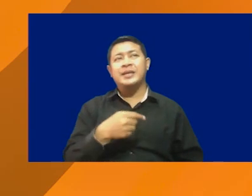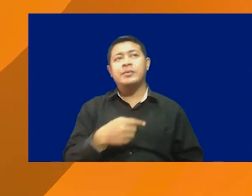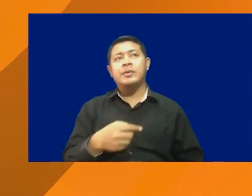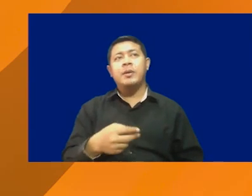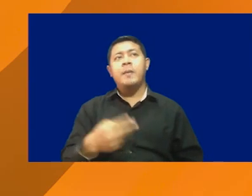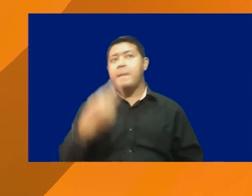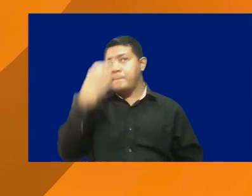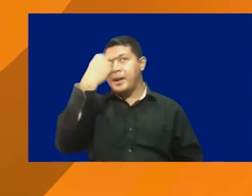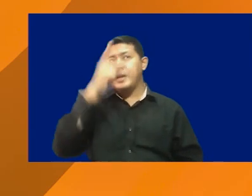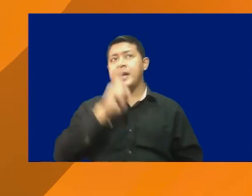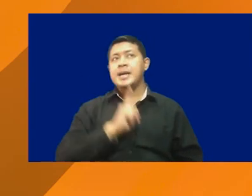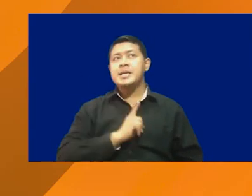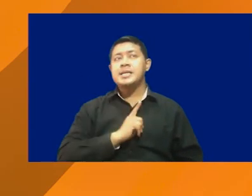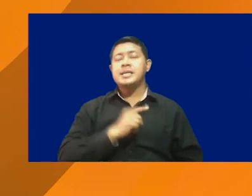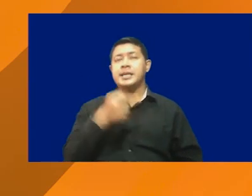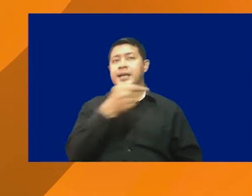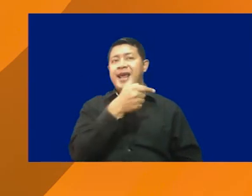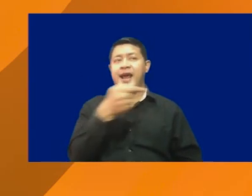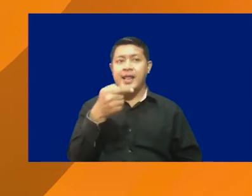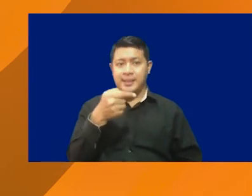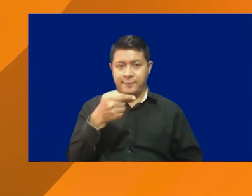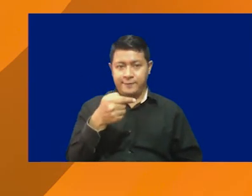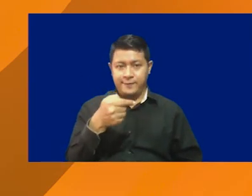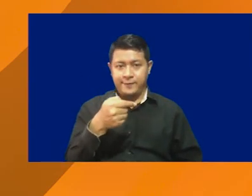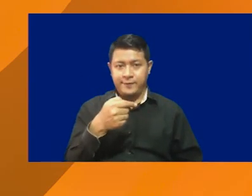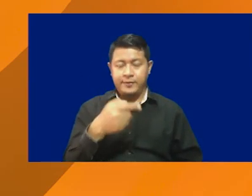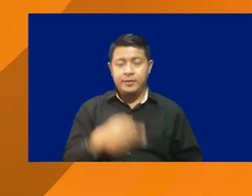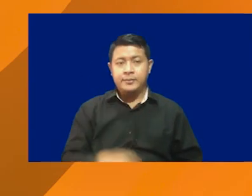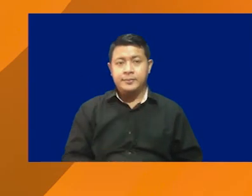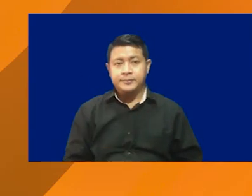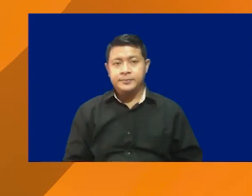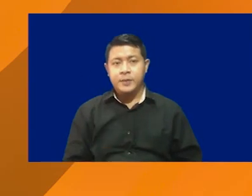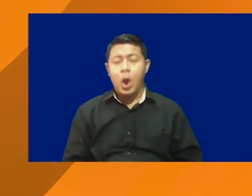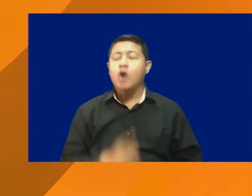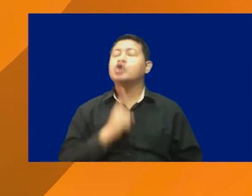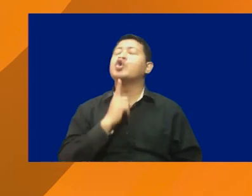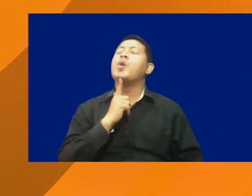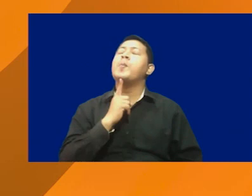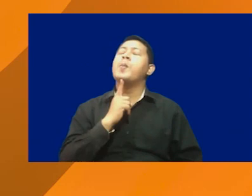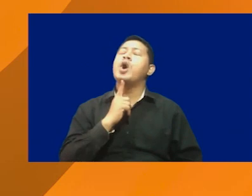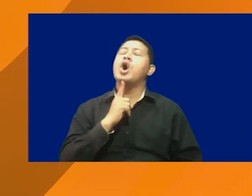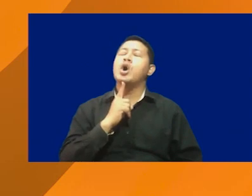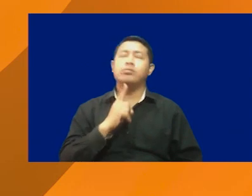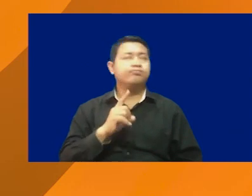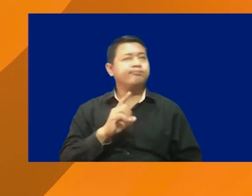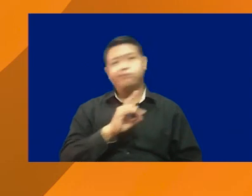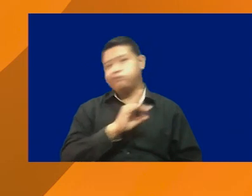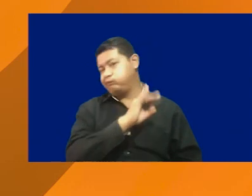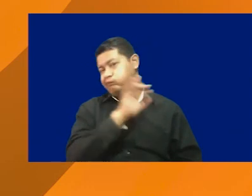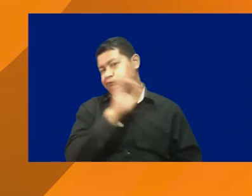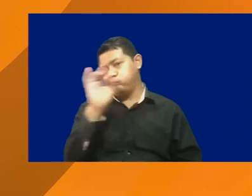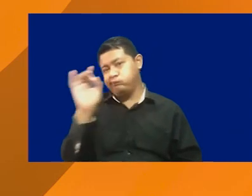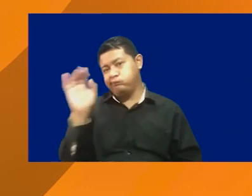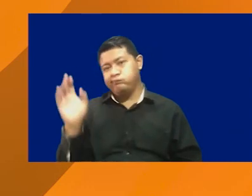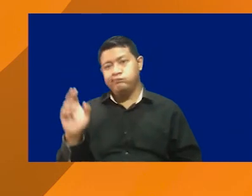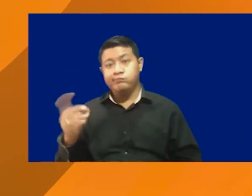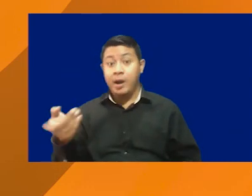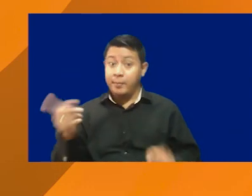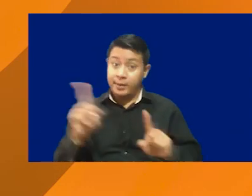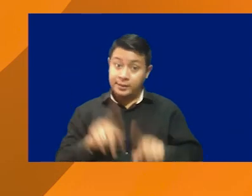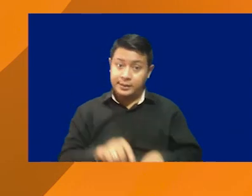menjadi negatif self-image, mempunyai pandangan diri hidupnya yang negatif, atau makan menggelembung, sombong.